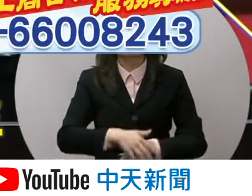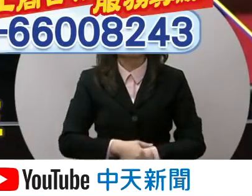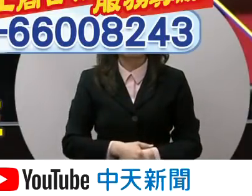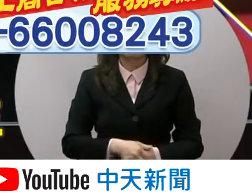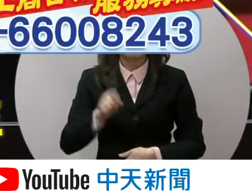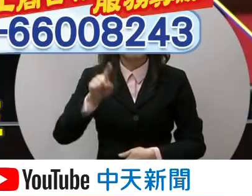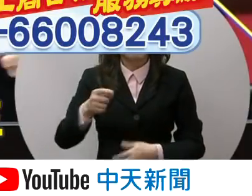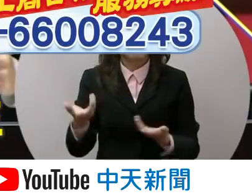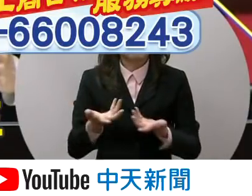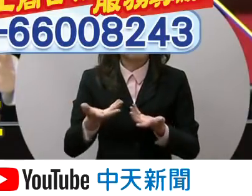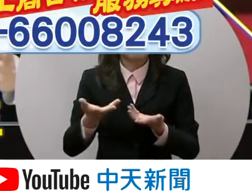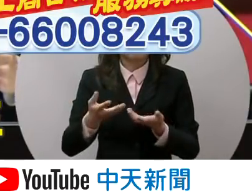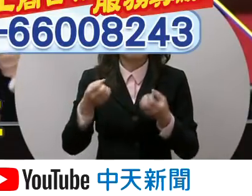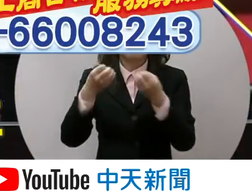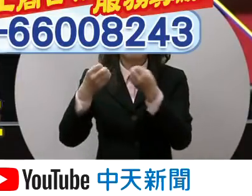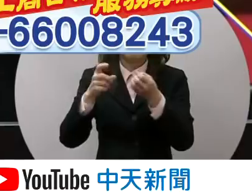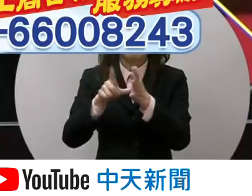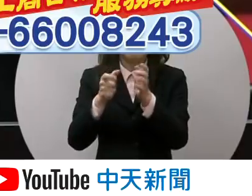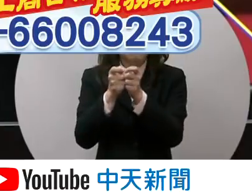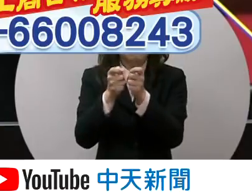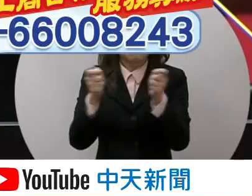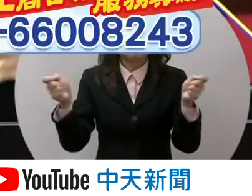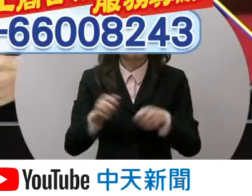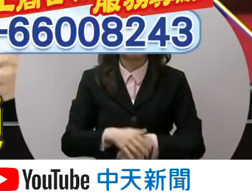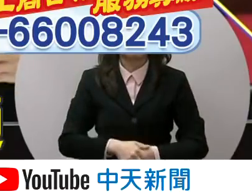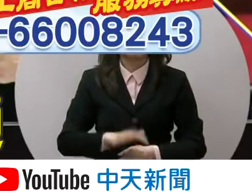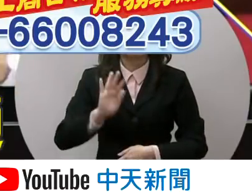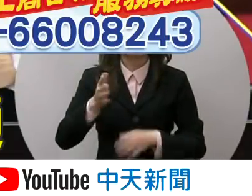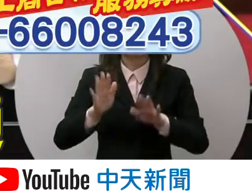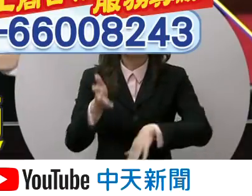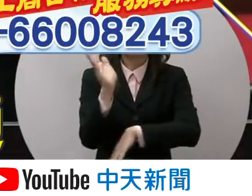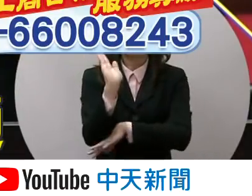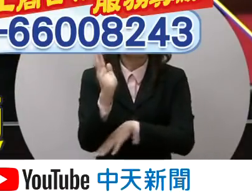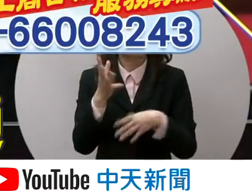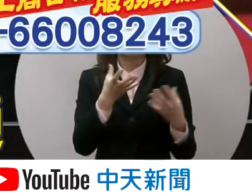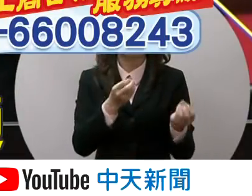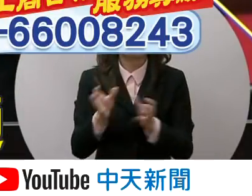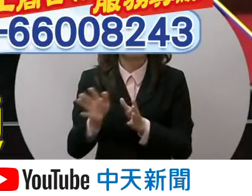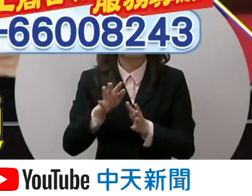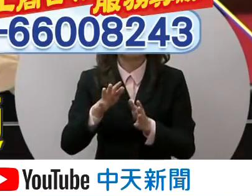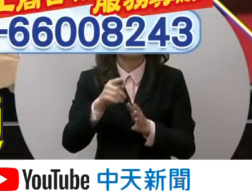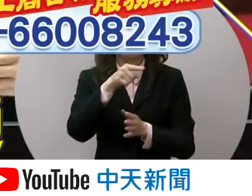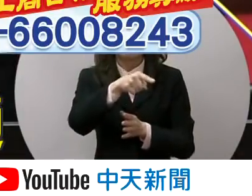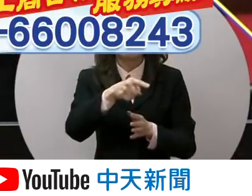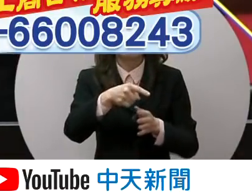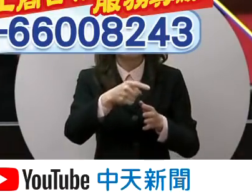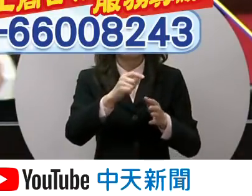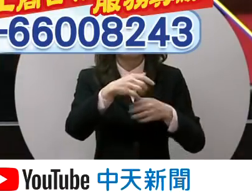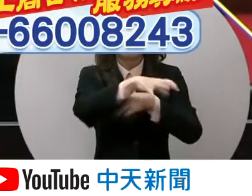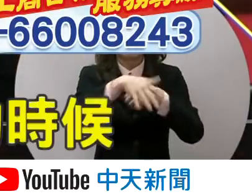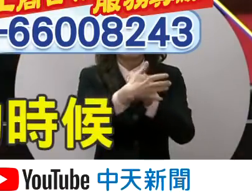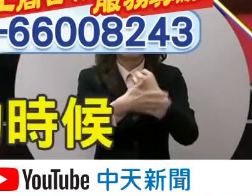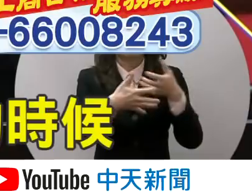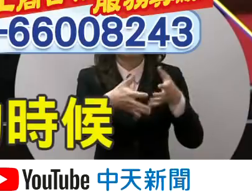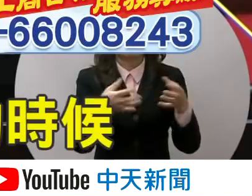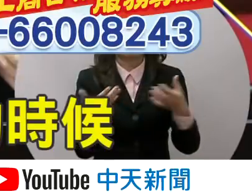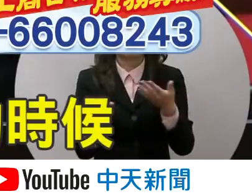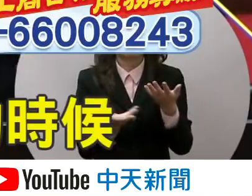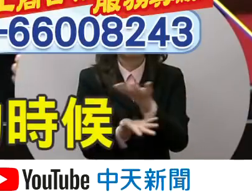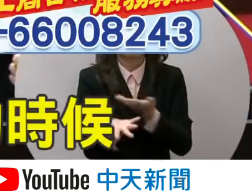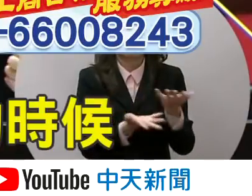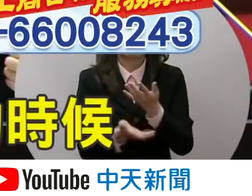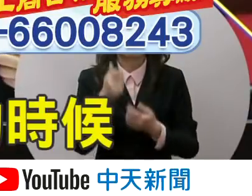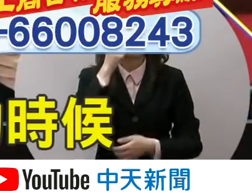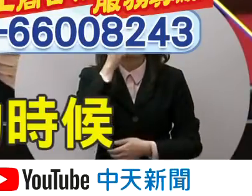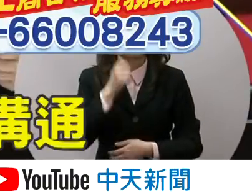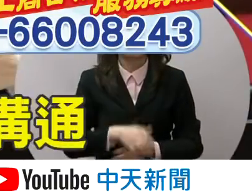问题已经很多年了，但是我们现在政府都没有办法去跟环团去沟通，只有现在我们要诉诸民意的公投